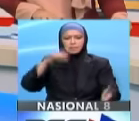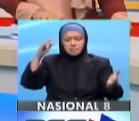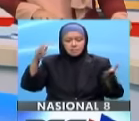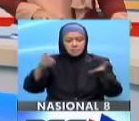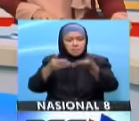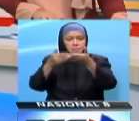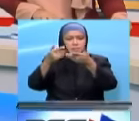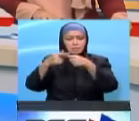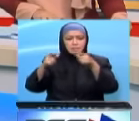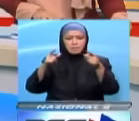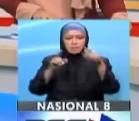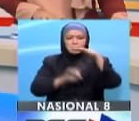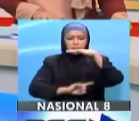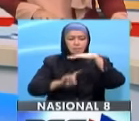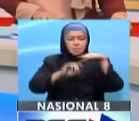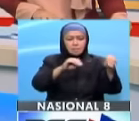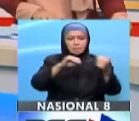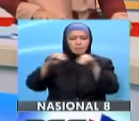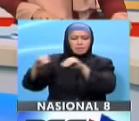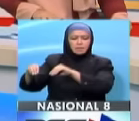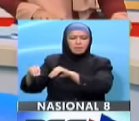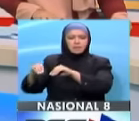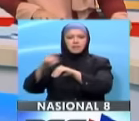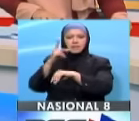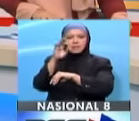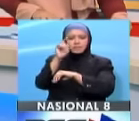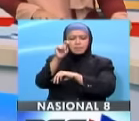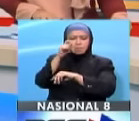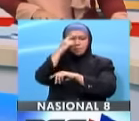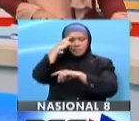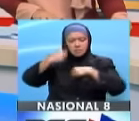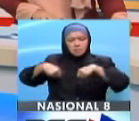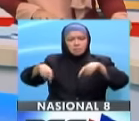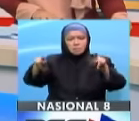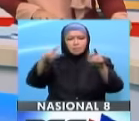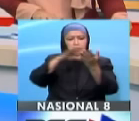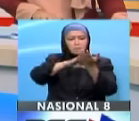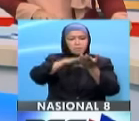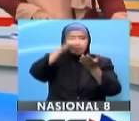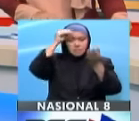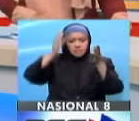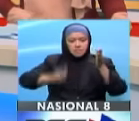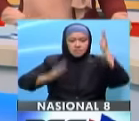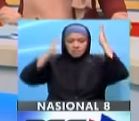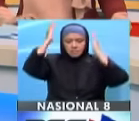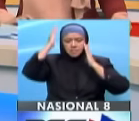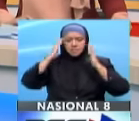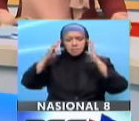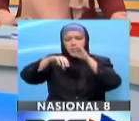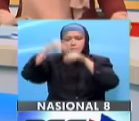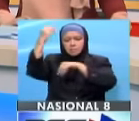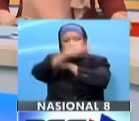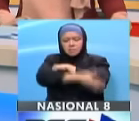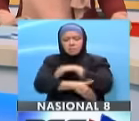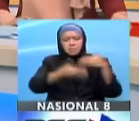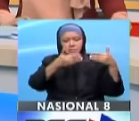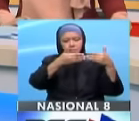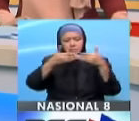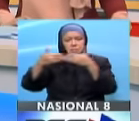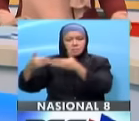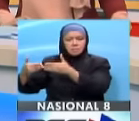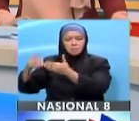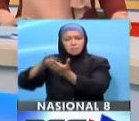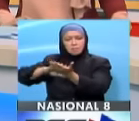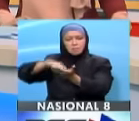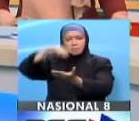pindah kredit secara horizontal bagi memberi peluang kepada pelajar Malaysia di luar negara untuk menyambung pengajian di negara ini berikutan kejatuhan nilai